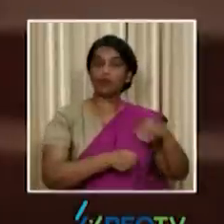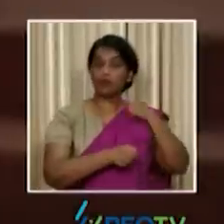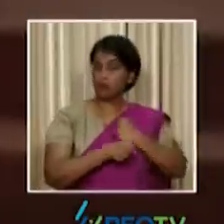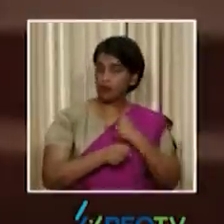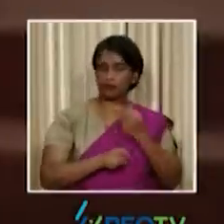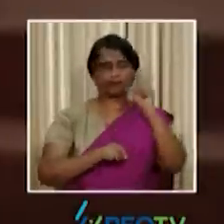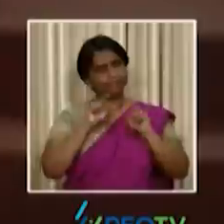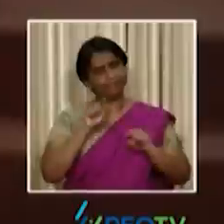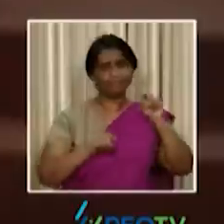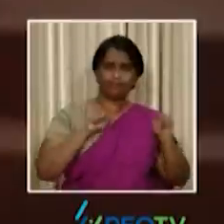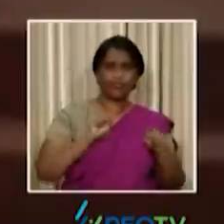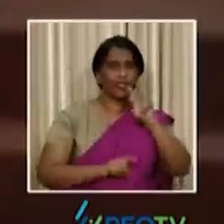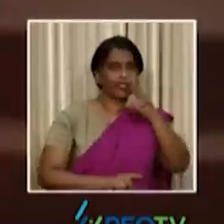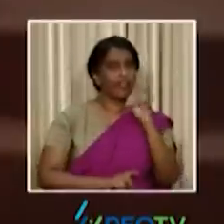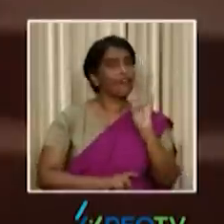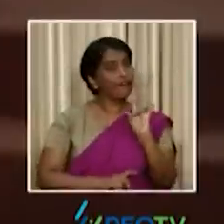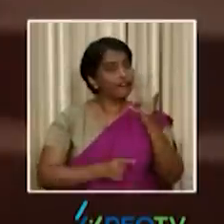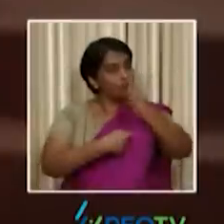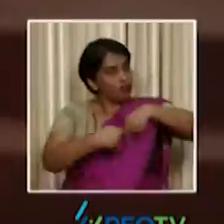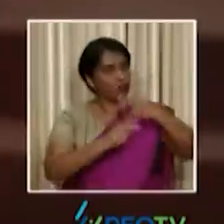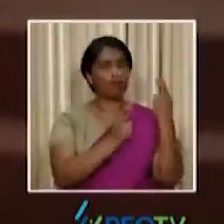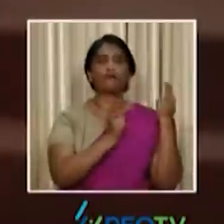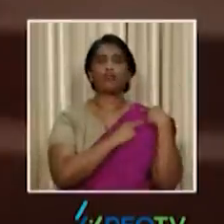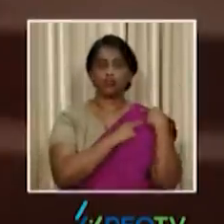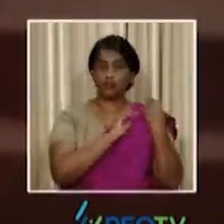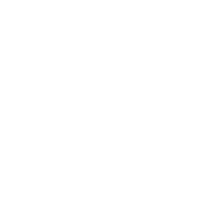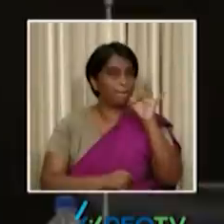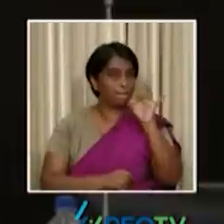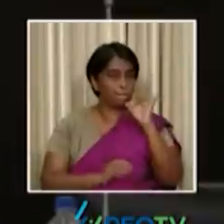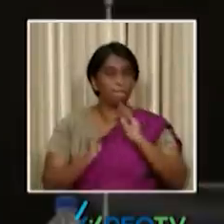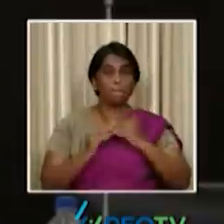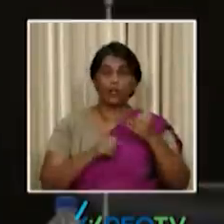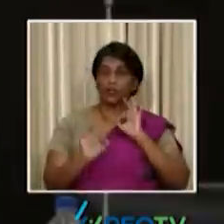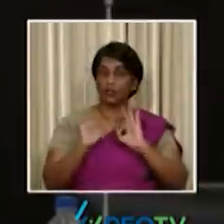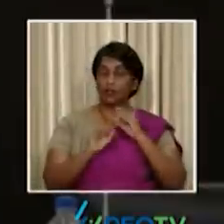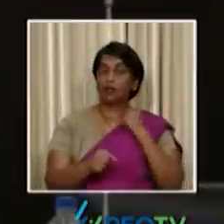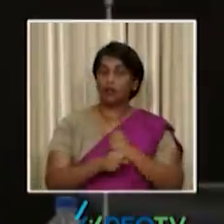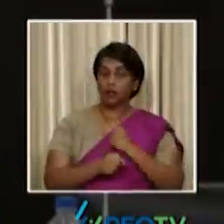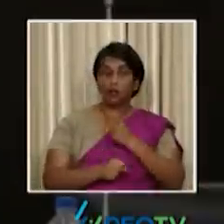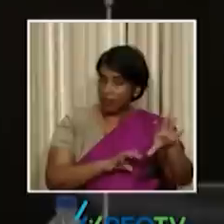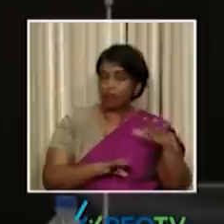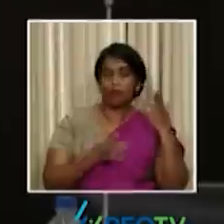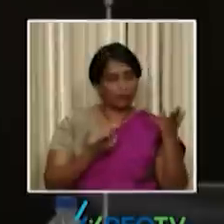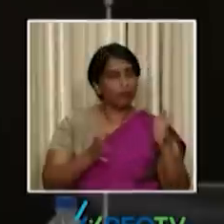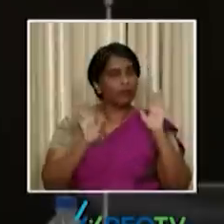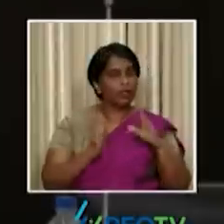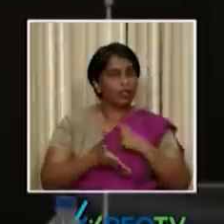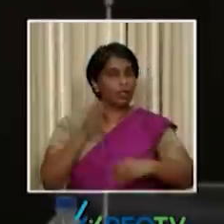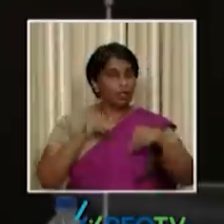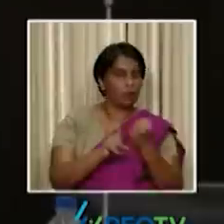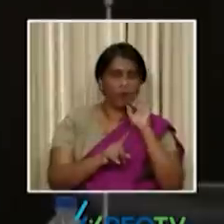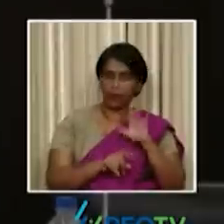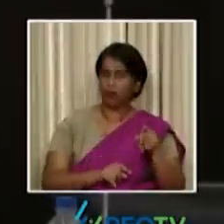අඩු වැඩි වශයෙන් මේ 225 දෙනාම මේක නියෝජනය කරපු ඒ කාලේ ඉඳන් වග කියන්න ඕනේ යහපාලන ආණ්ඩු කාලේ නඩු කීපයක් දැම්මා දේශපාලන